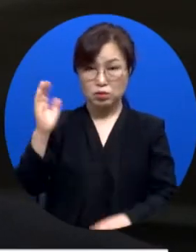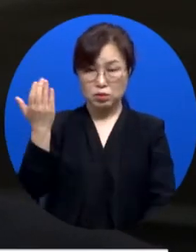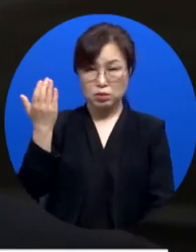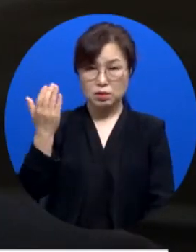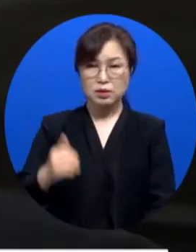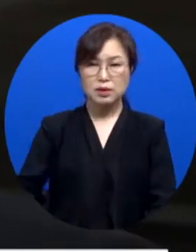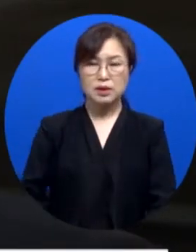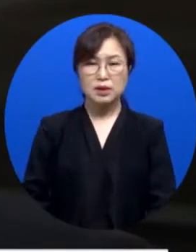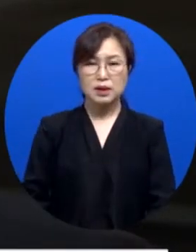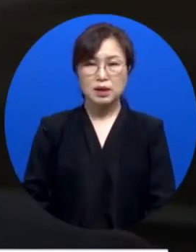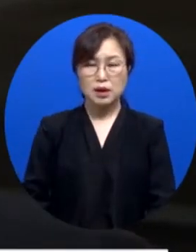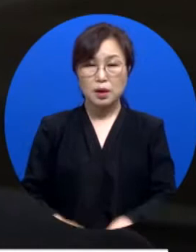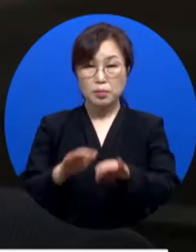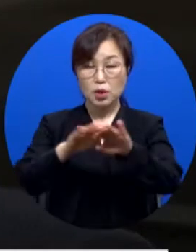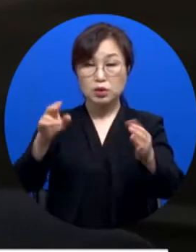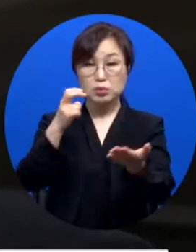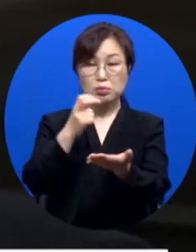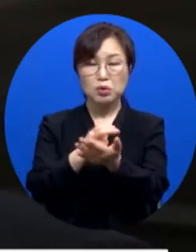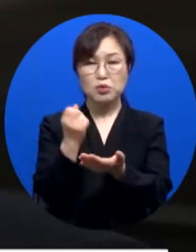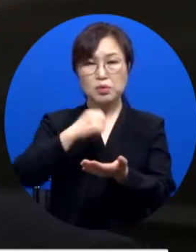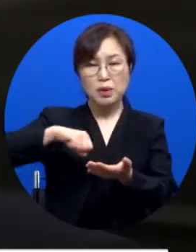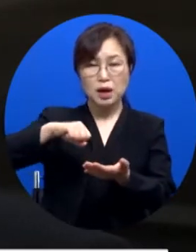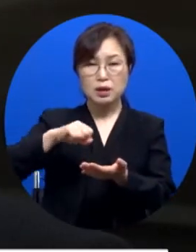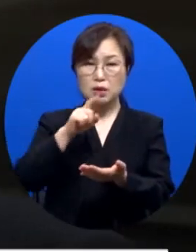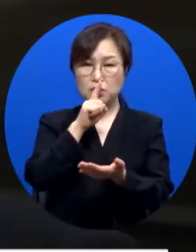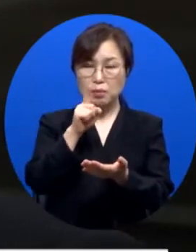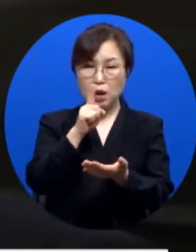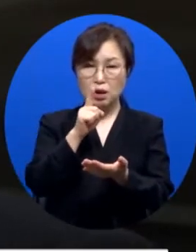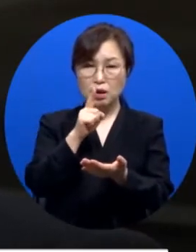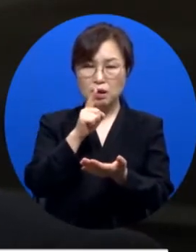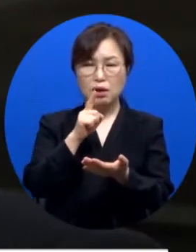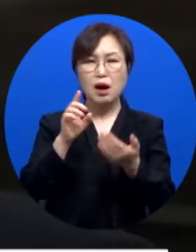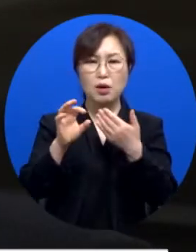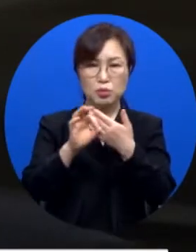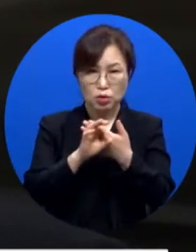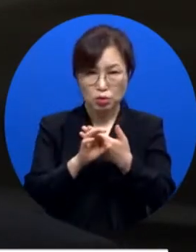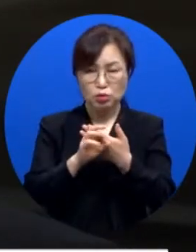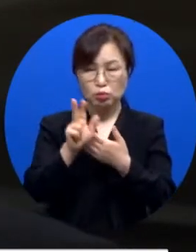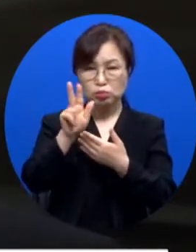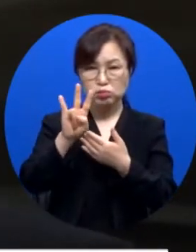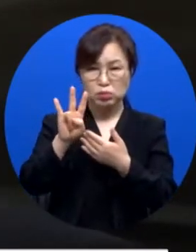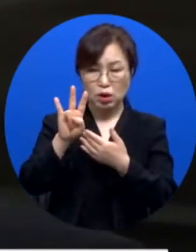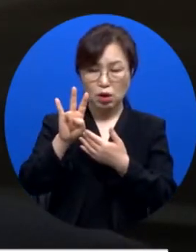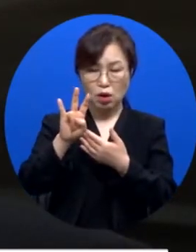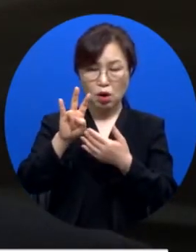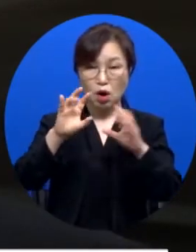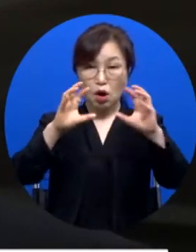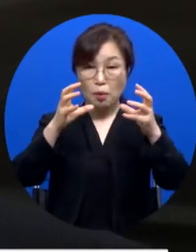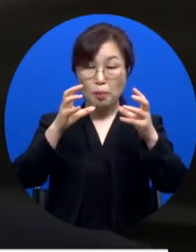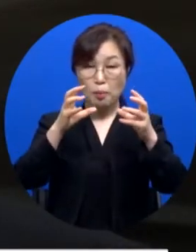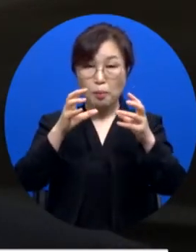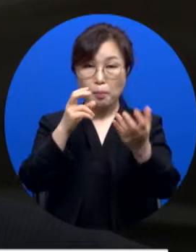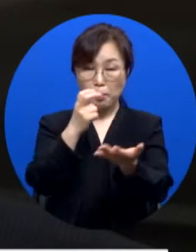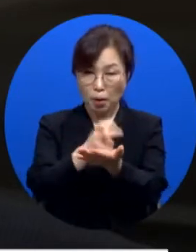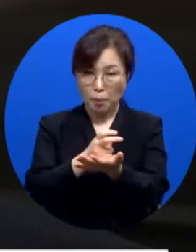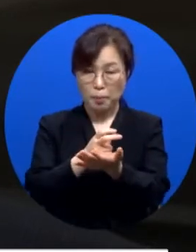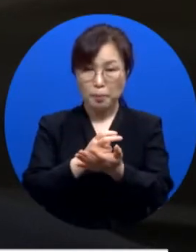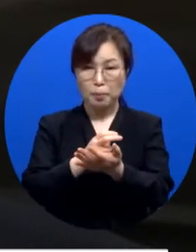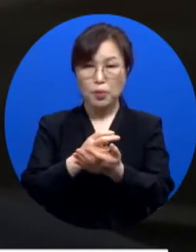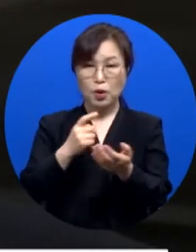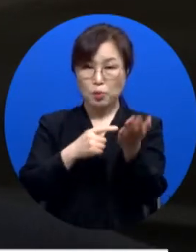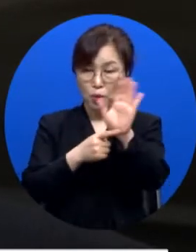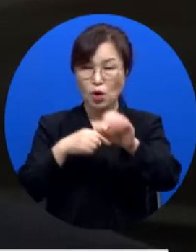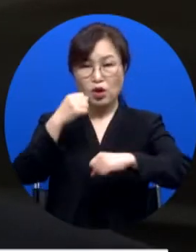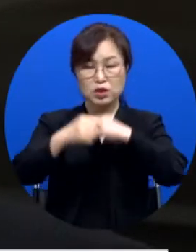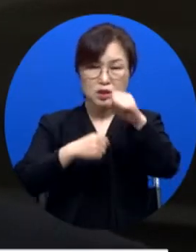이후로 해서 평 던 법 위반입니다 하면은 이것은 헌법에 있는 표현의 자유가 체제가